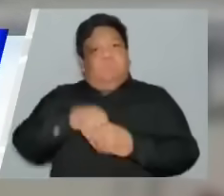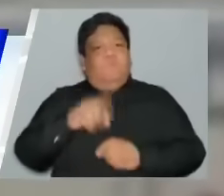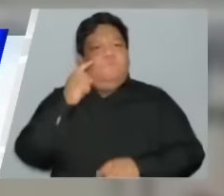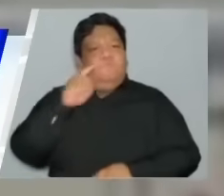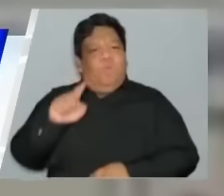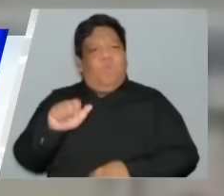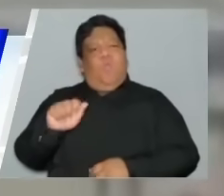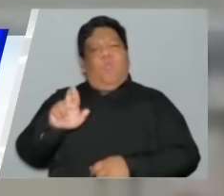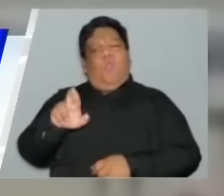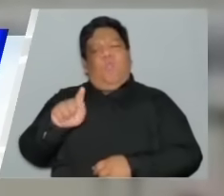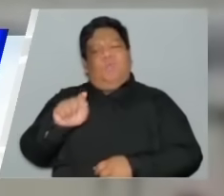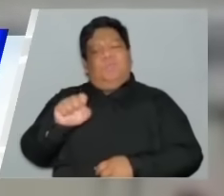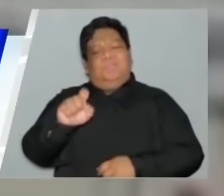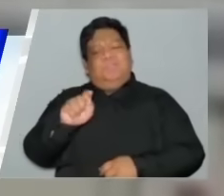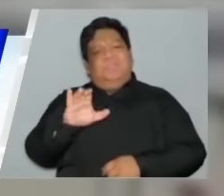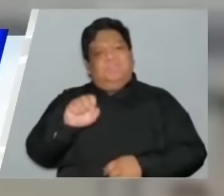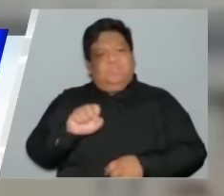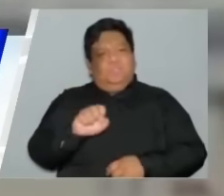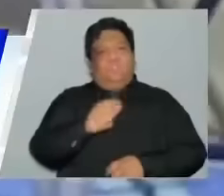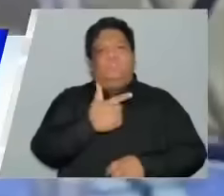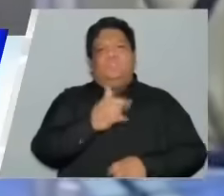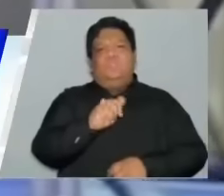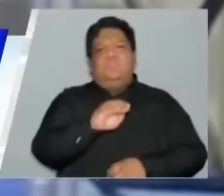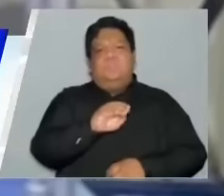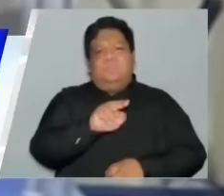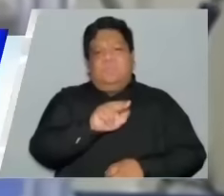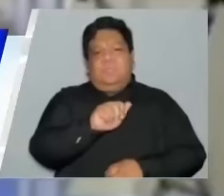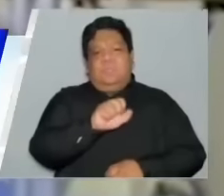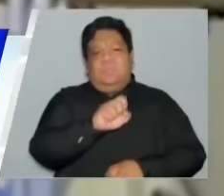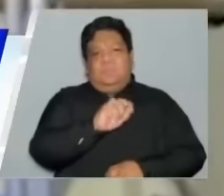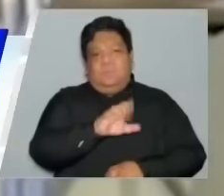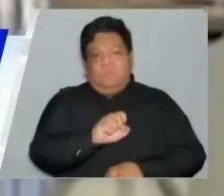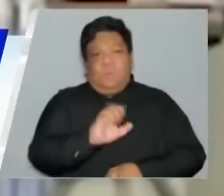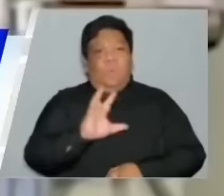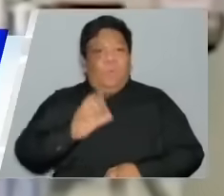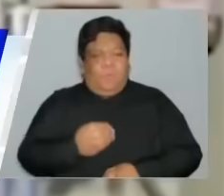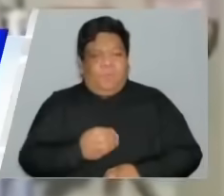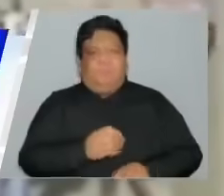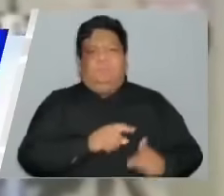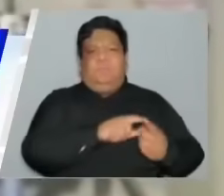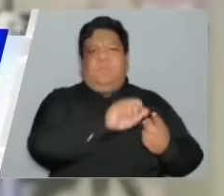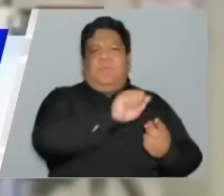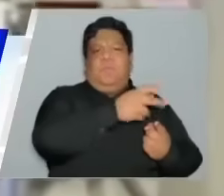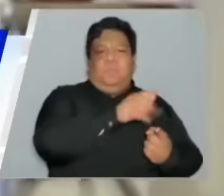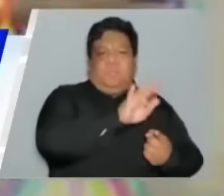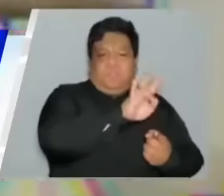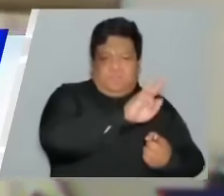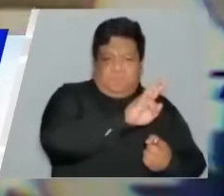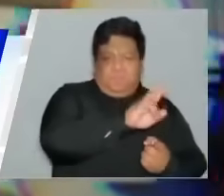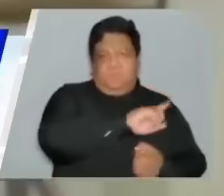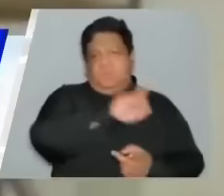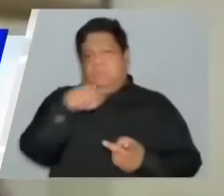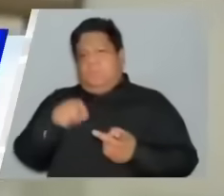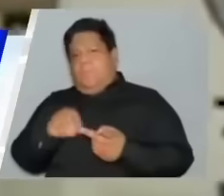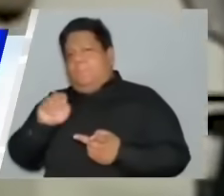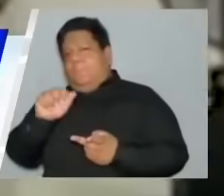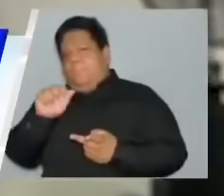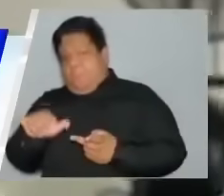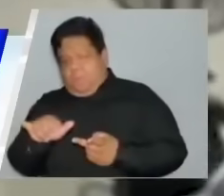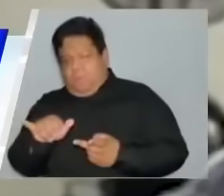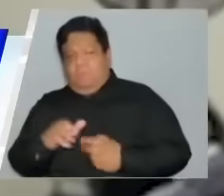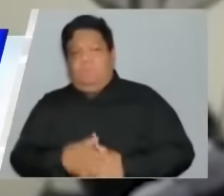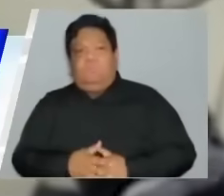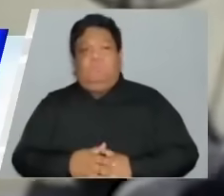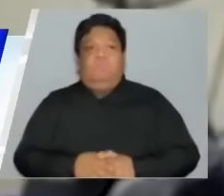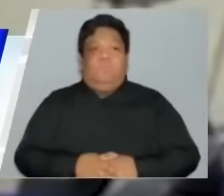Series sa April 17 sa Qatar at sa Mayo naman sa Uzbekistan. Mahalaga raw para kay Yulo ang